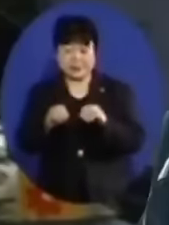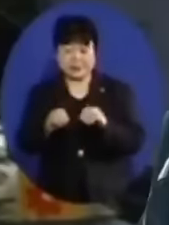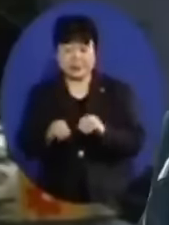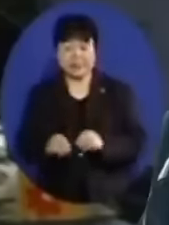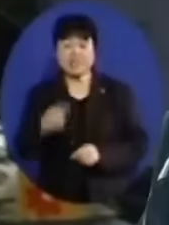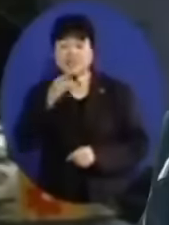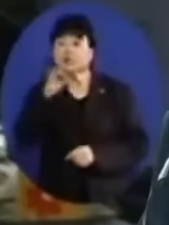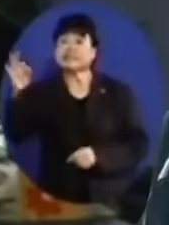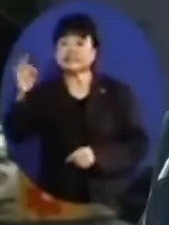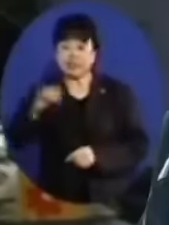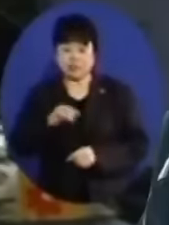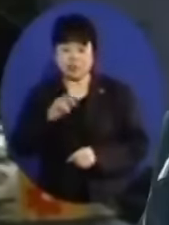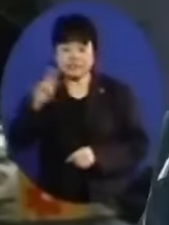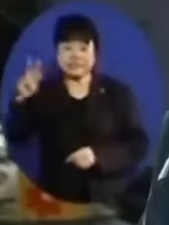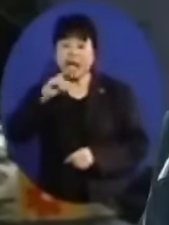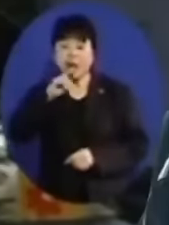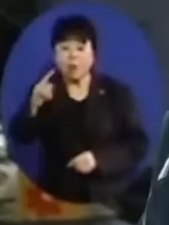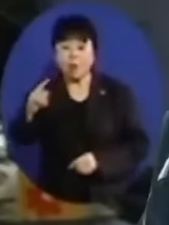적어서 오너라 그랬습니다.